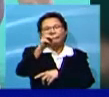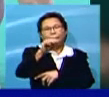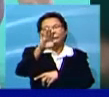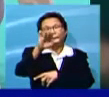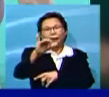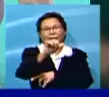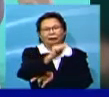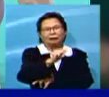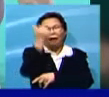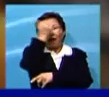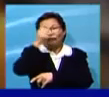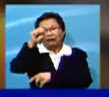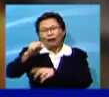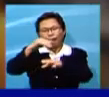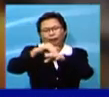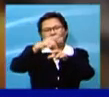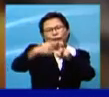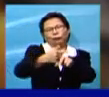Jun nanti.